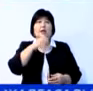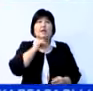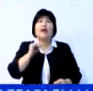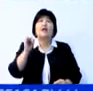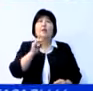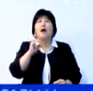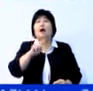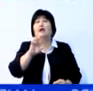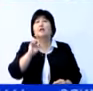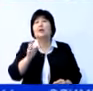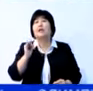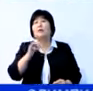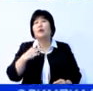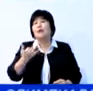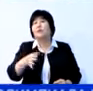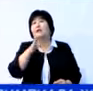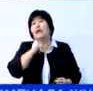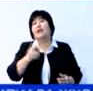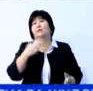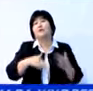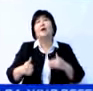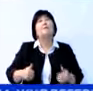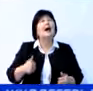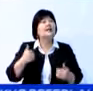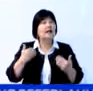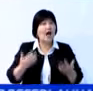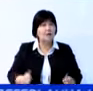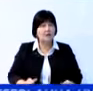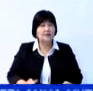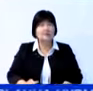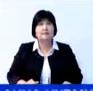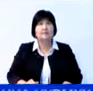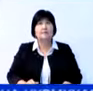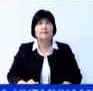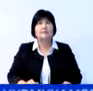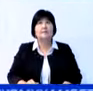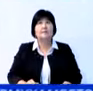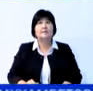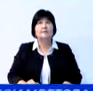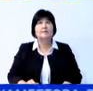Иманов Қазбек Иманұлы. Біз атамызбен мақтанамыз.